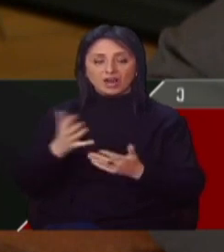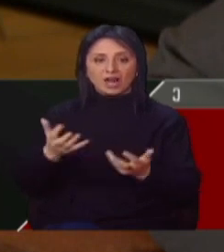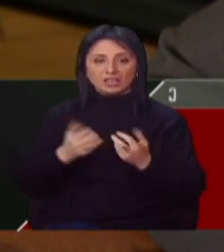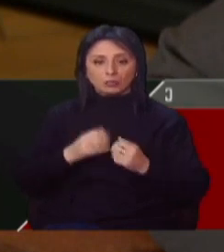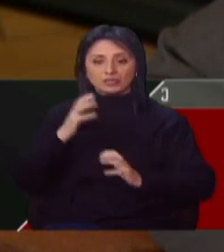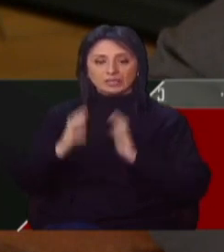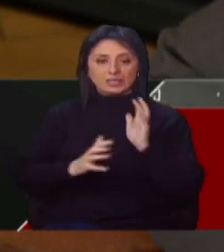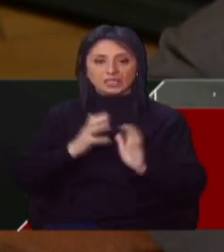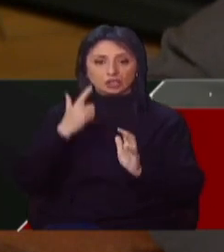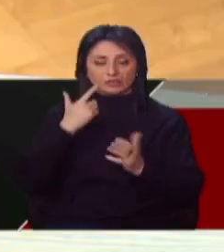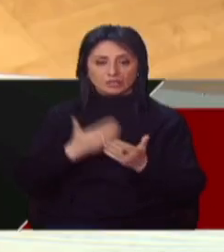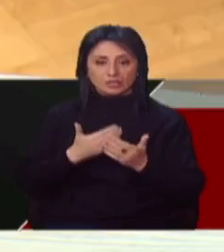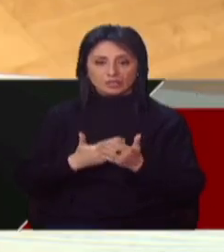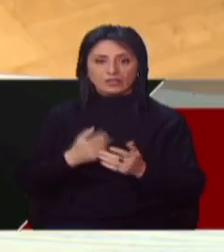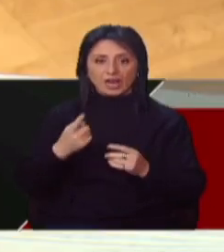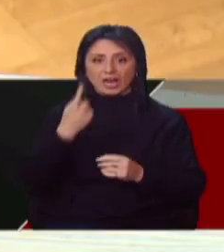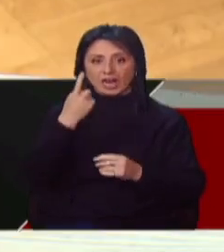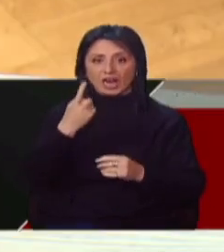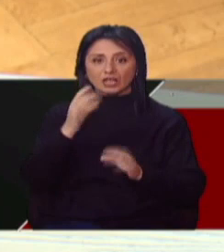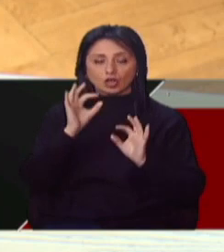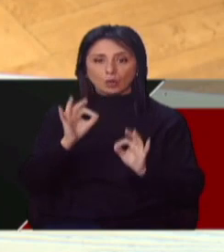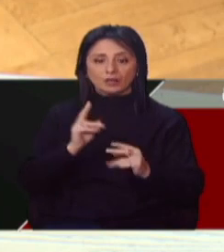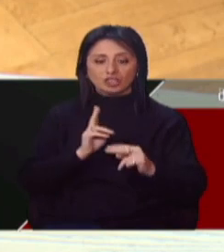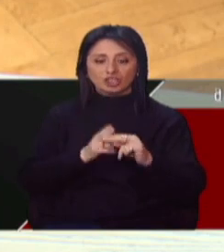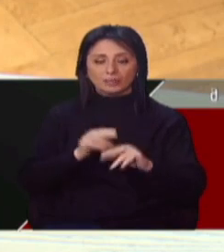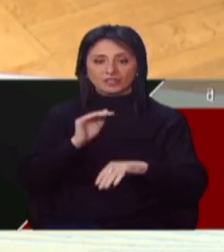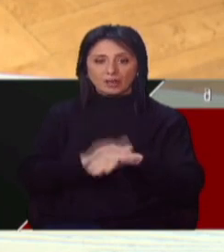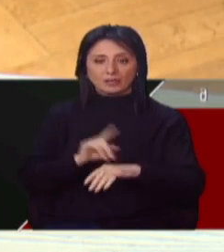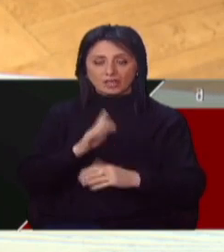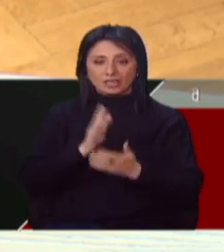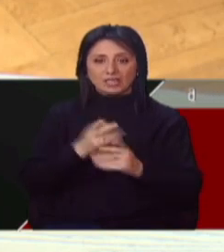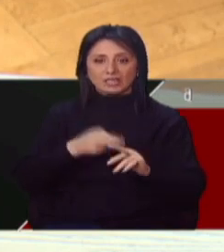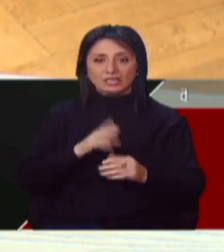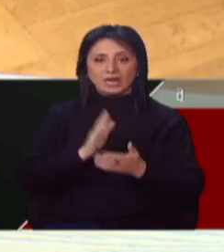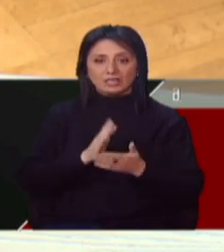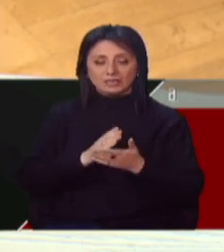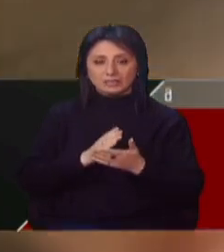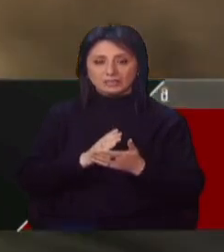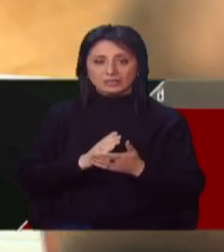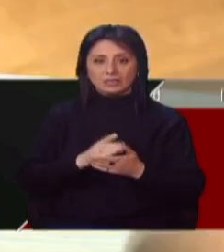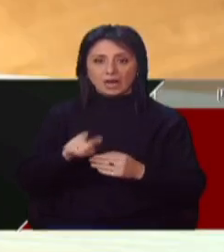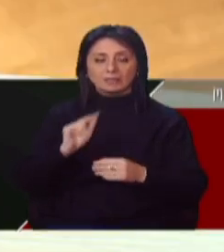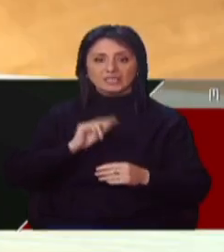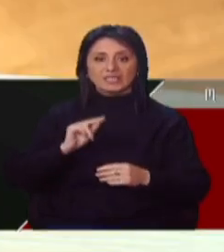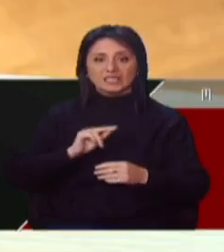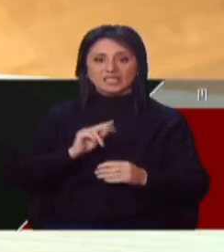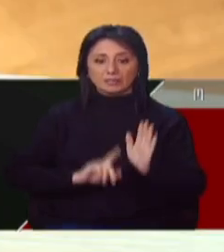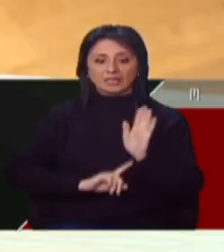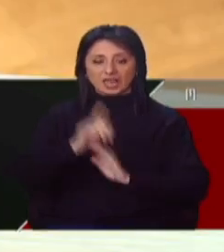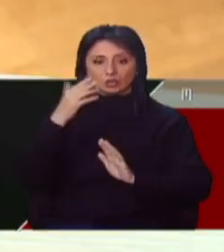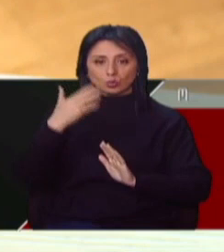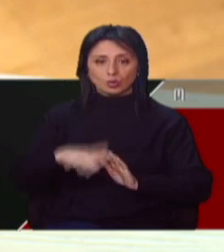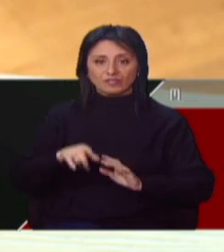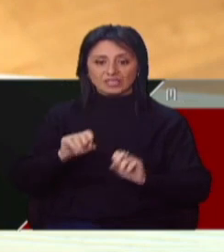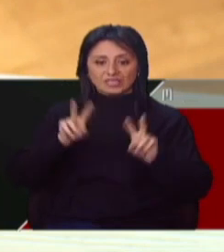აღებული საერთაშორისო თვალსაზრისით. Აქ ერთი ობიექტური შემაფერხებელი გარემოება რაც არის, ეს არის, რომ ამ სამსახურმა დაიწყო უკვე